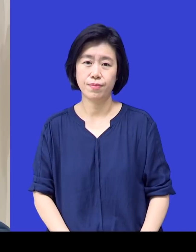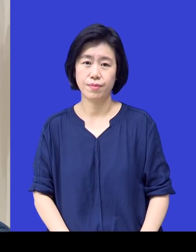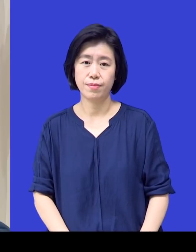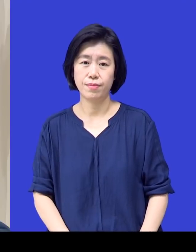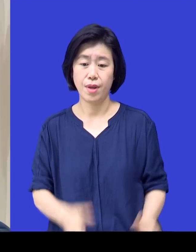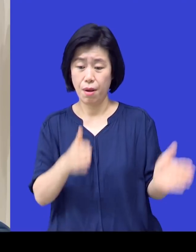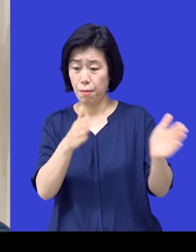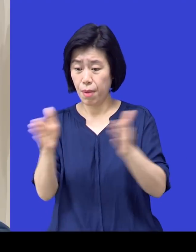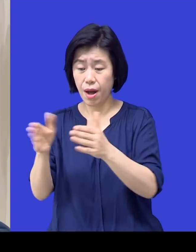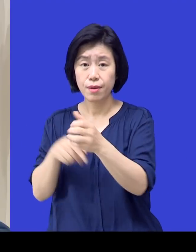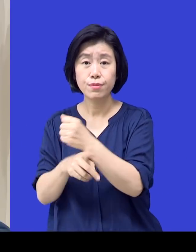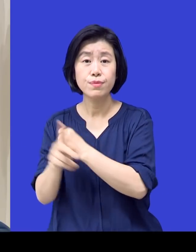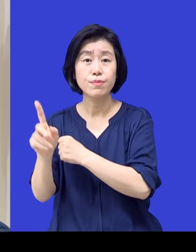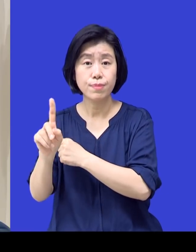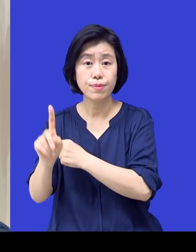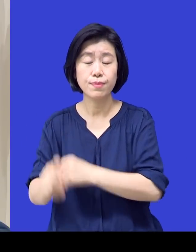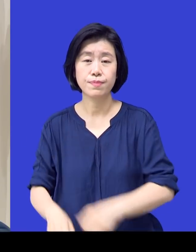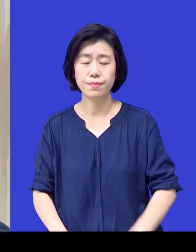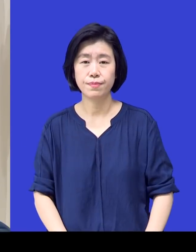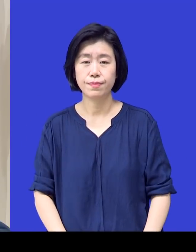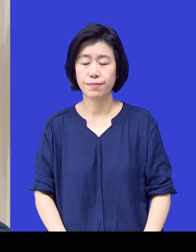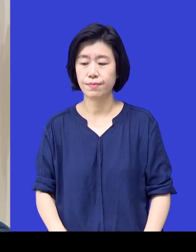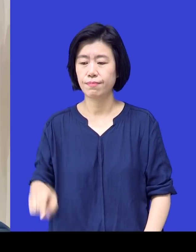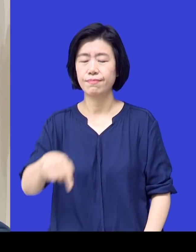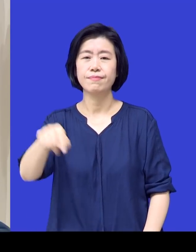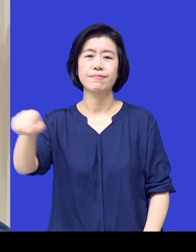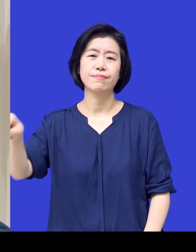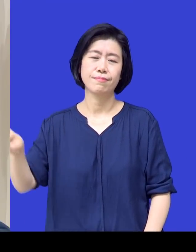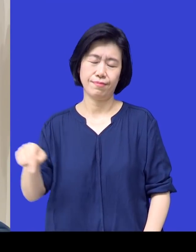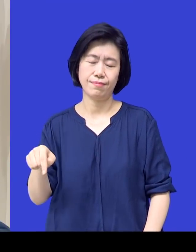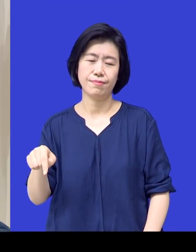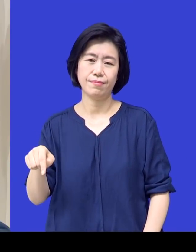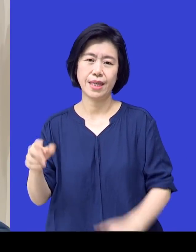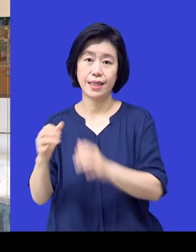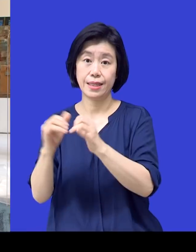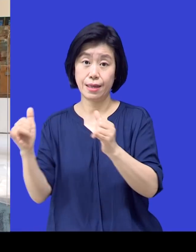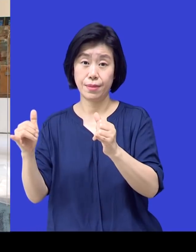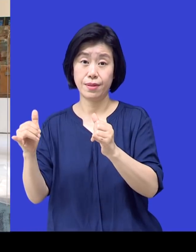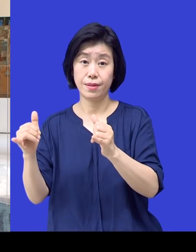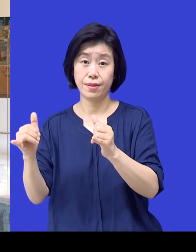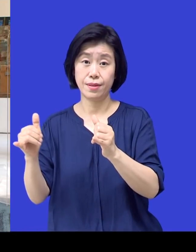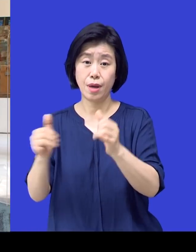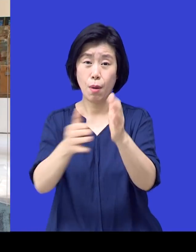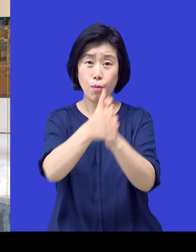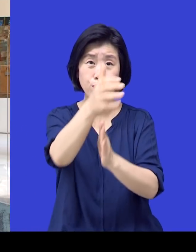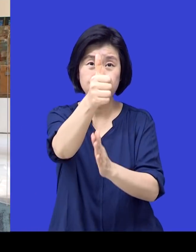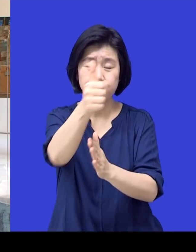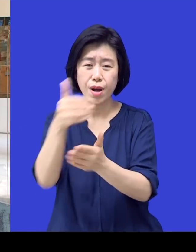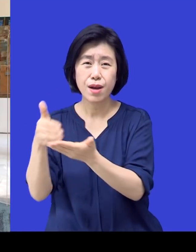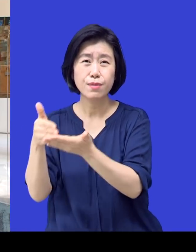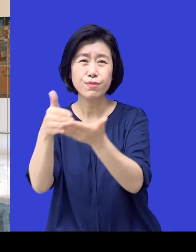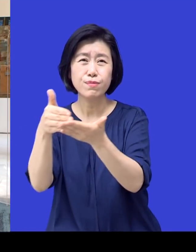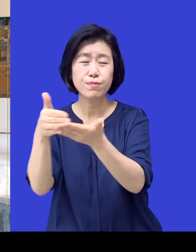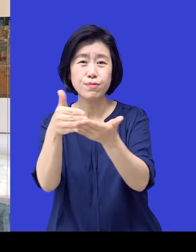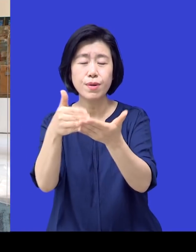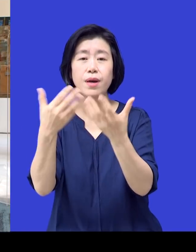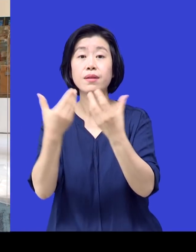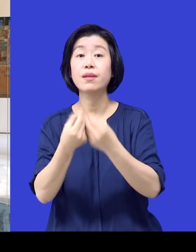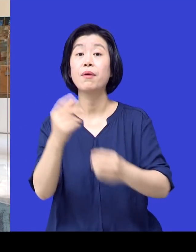자발적으로 모이다가 미국의 총재, 부총재를 거의 이렇게 팔을 반쯤 틀듯이